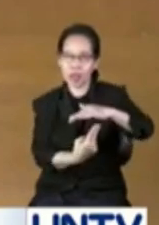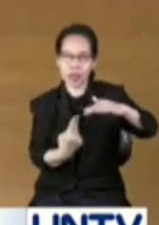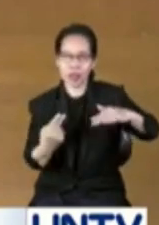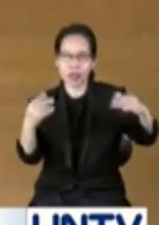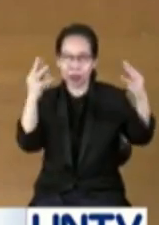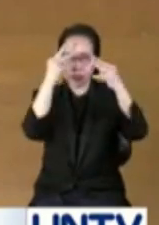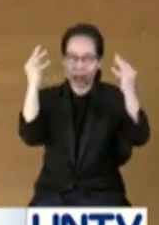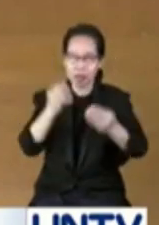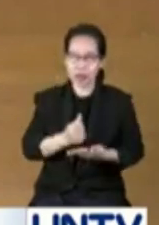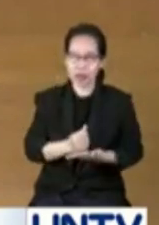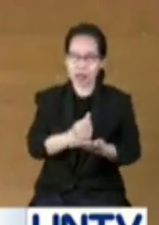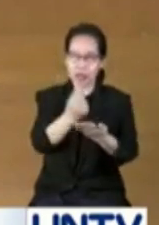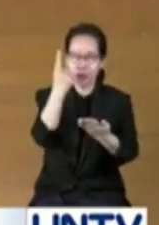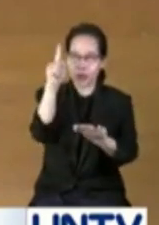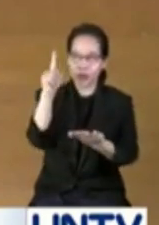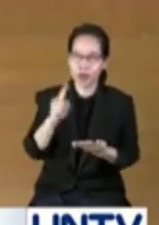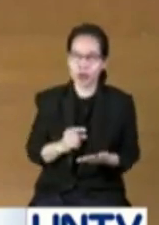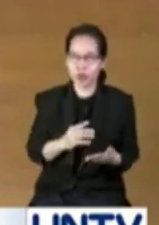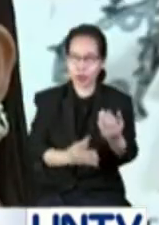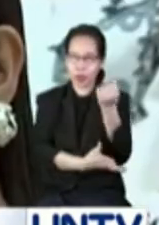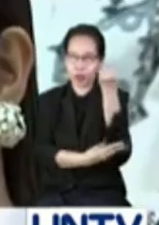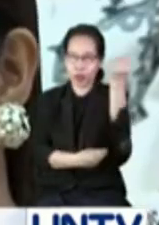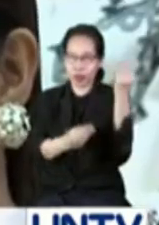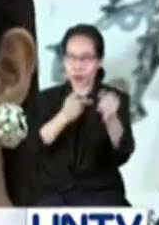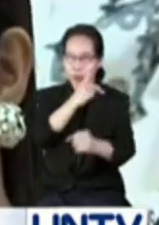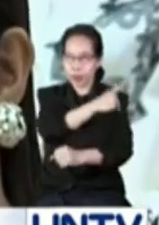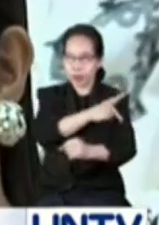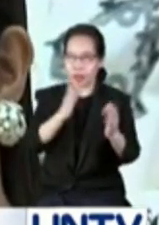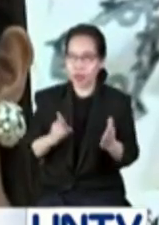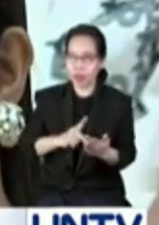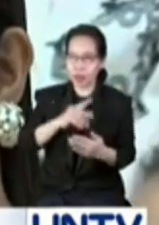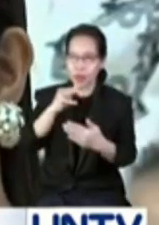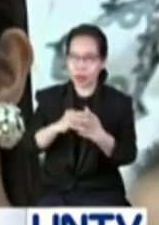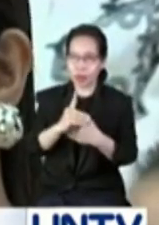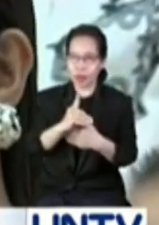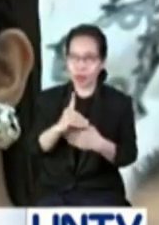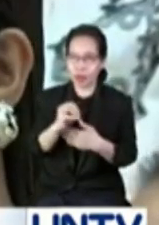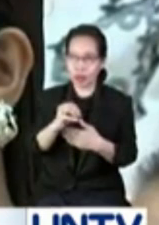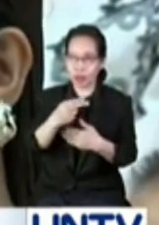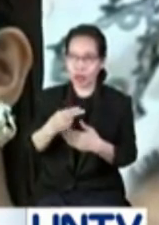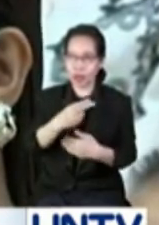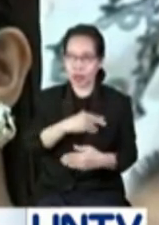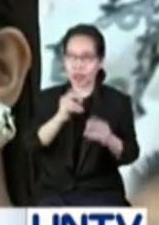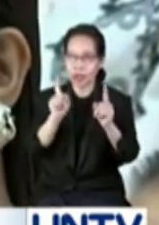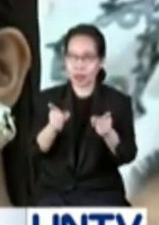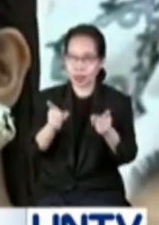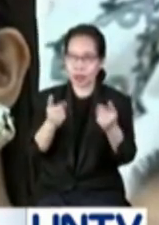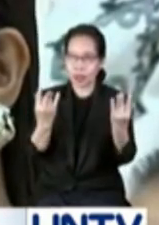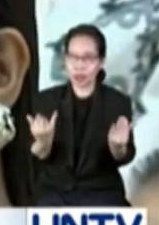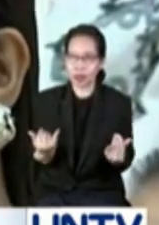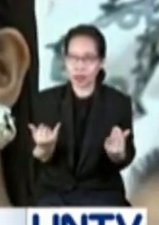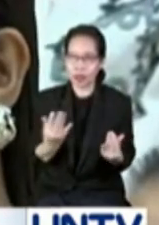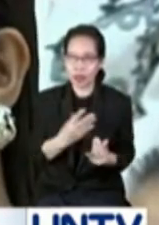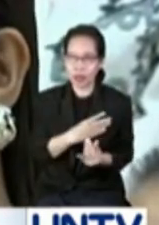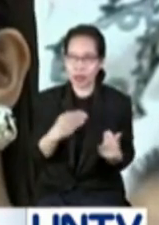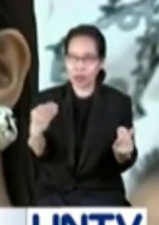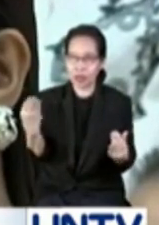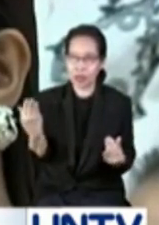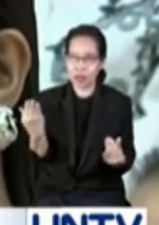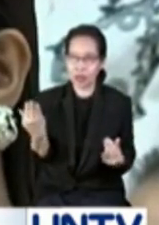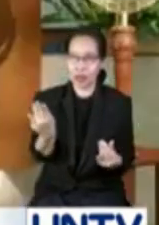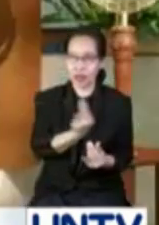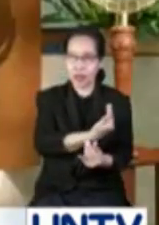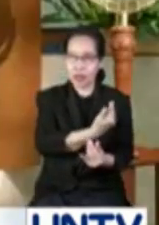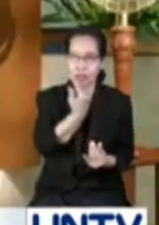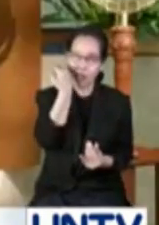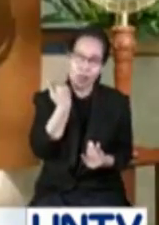for Indigent Patients program ng DOH. Tinutugunan natin ngayon ang ating kakulangan sa mga